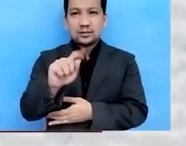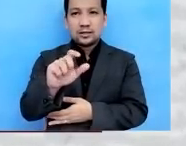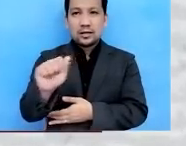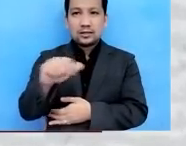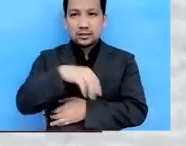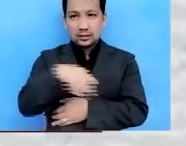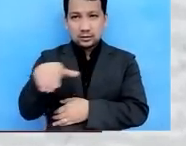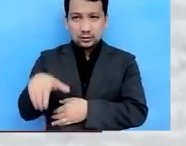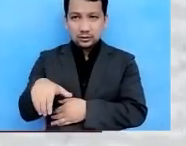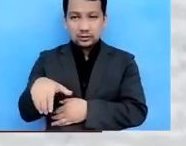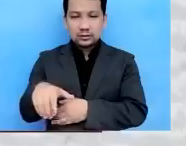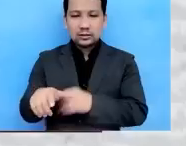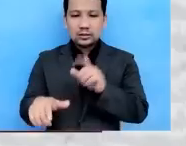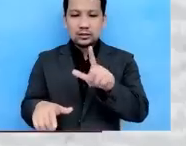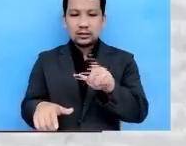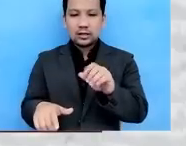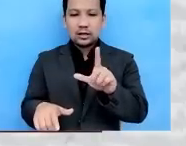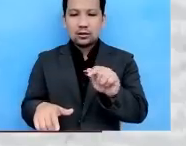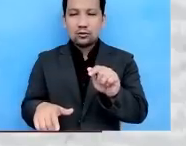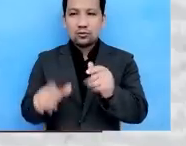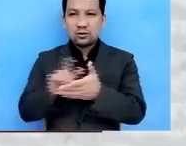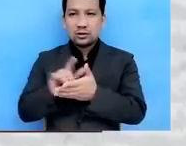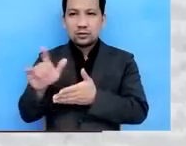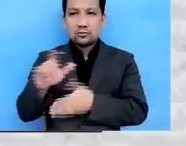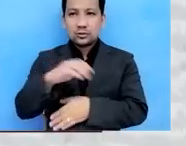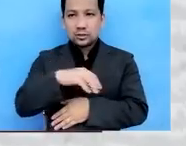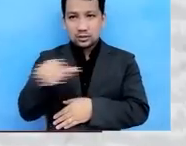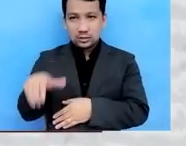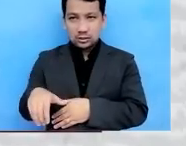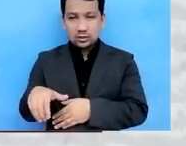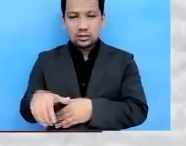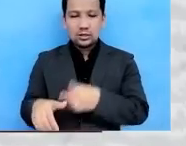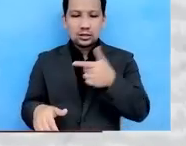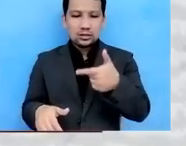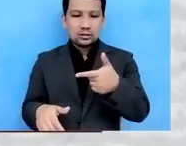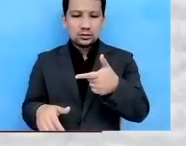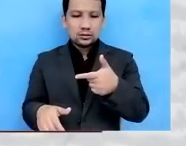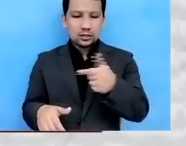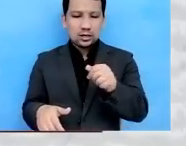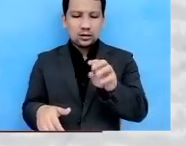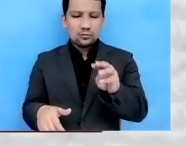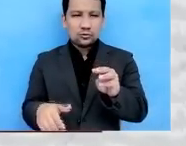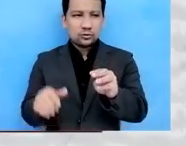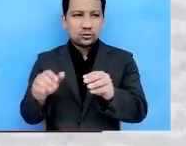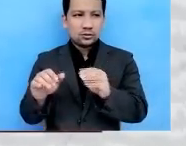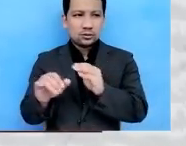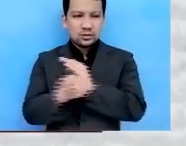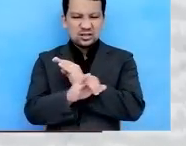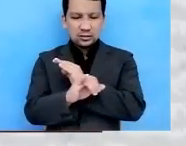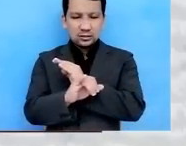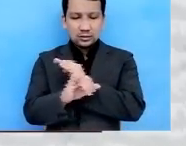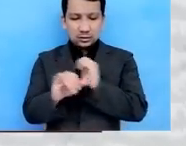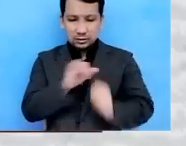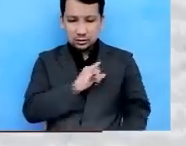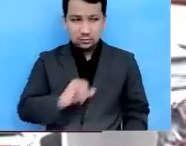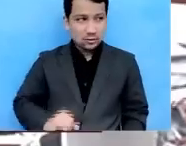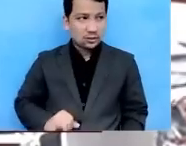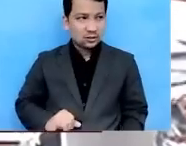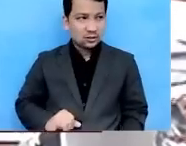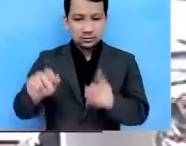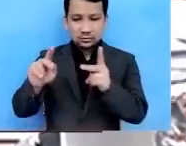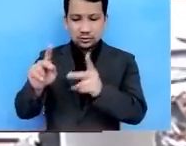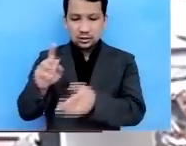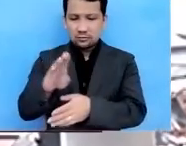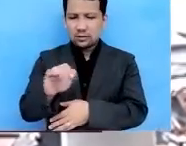Lalo Airport sa Lalo, Cagayan, Camp Melchor de la Cruz sa Gamu, Isabela, at Balabac Island sa Palawan. Pero tanong ng mga